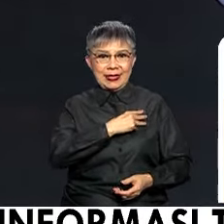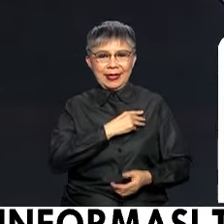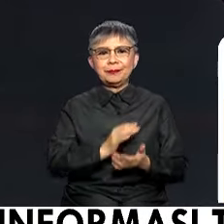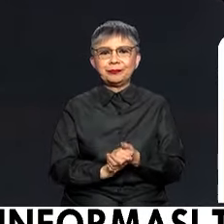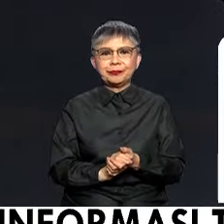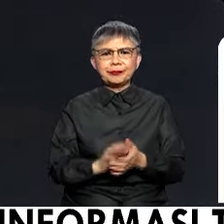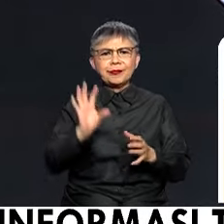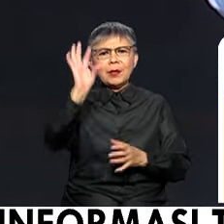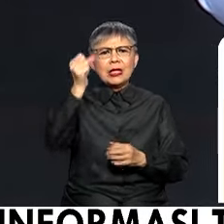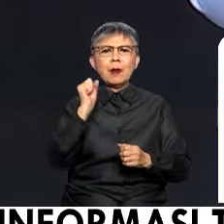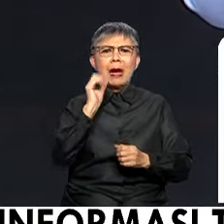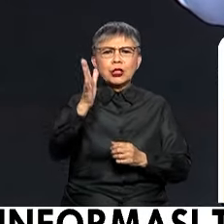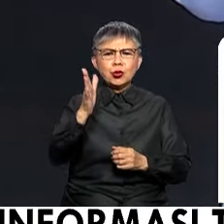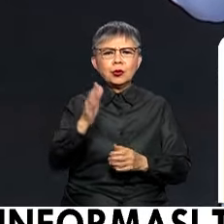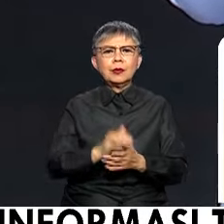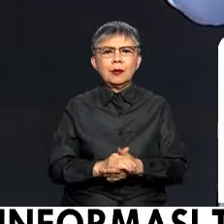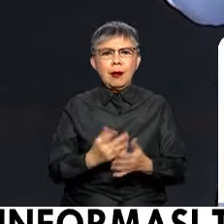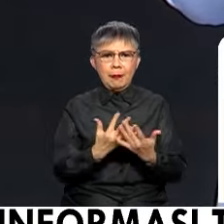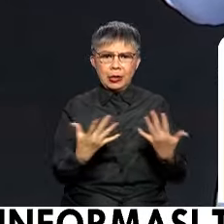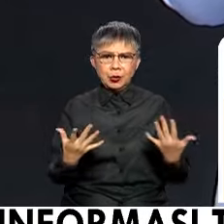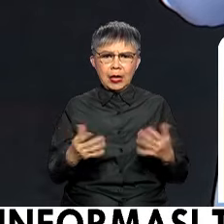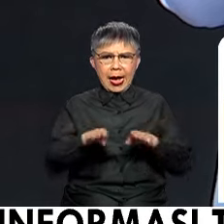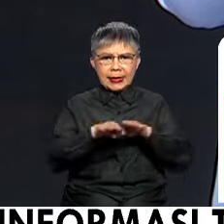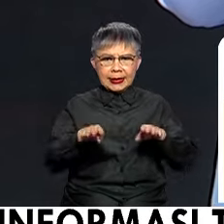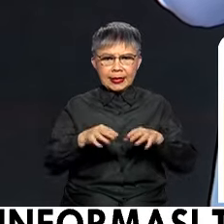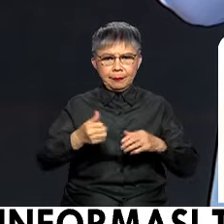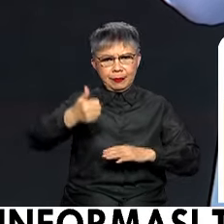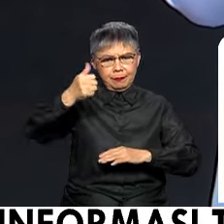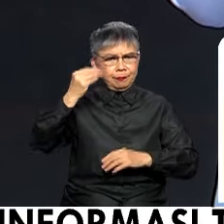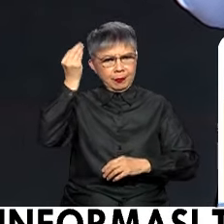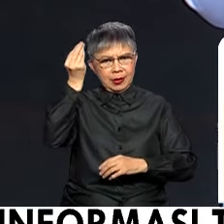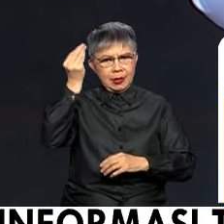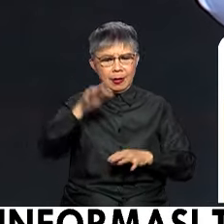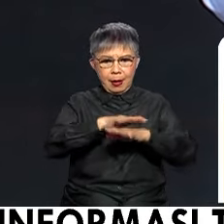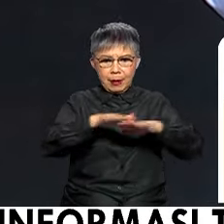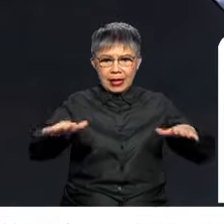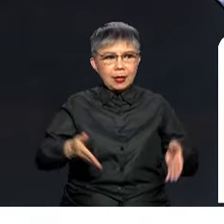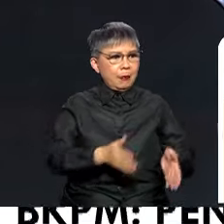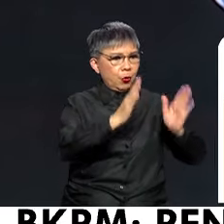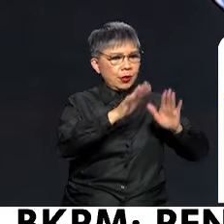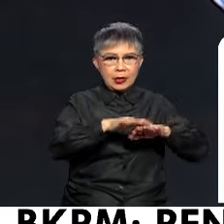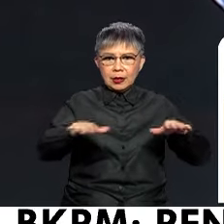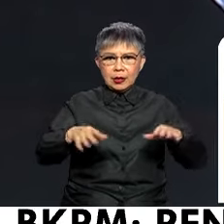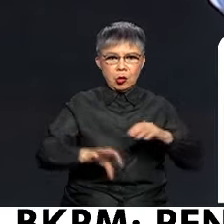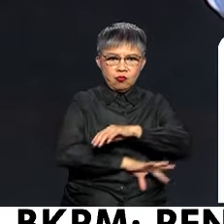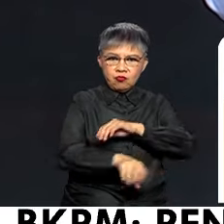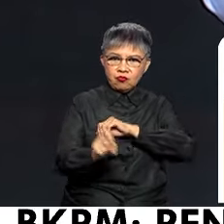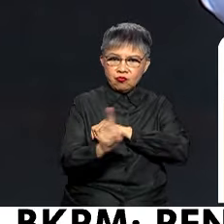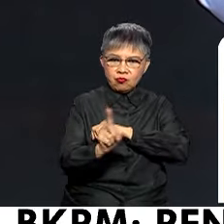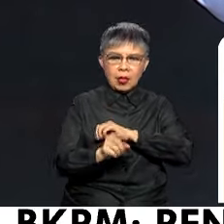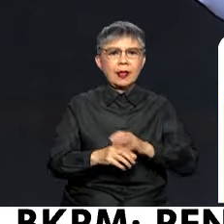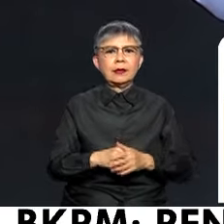yaitu Banten maju masyarakatnya adil pemimpinnya merata pembangunannya tidak korupsi